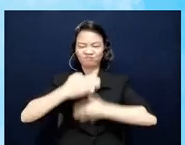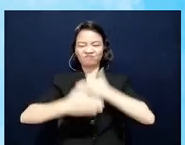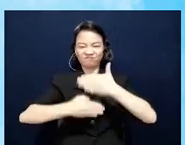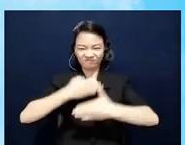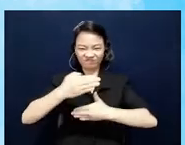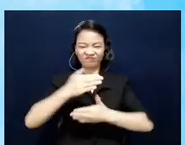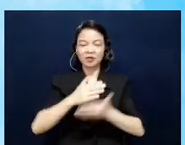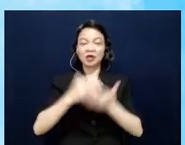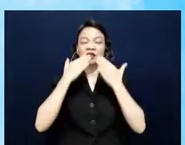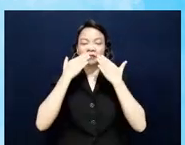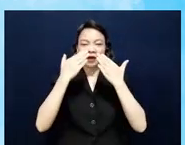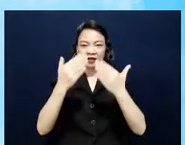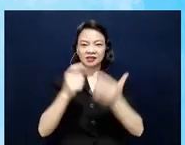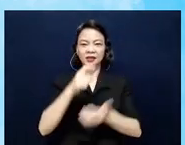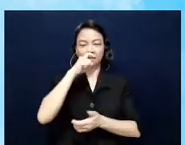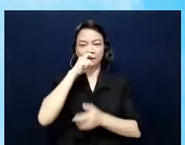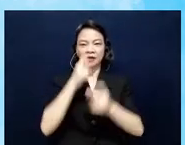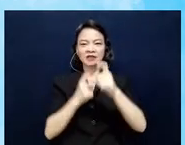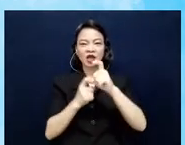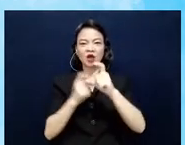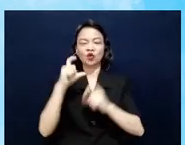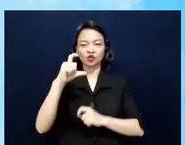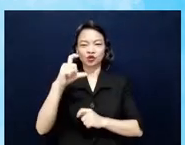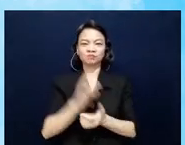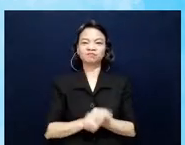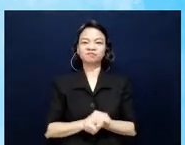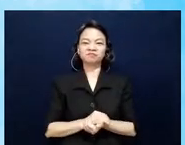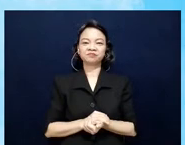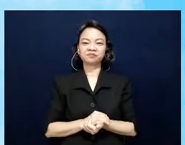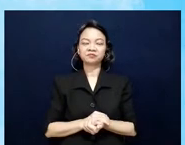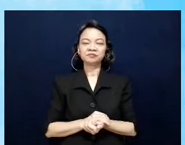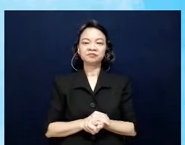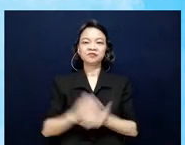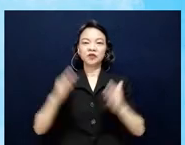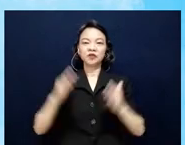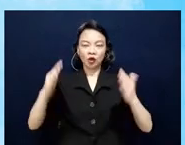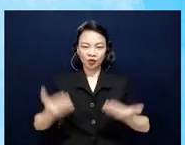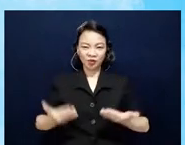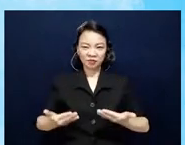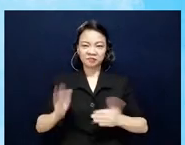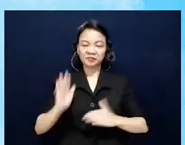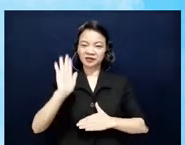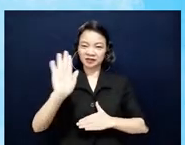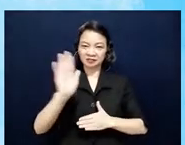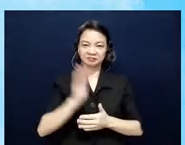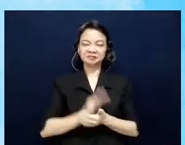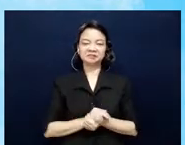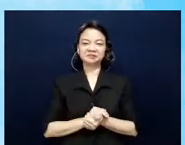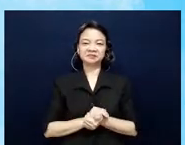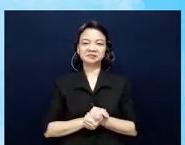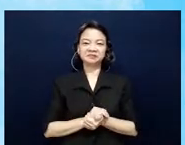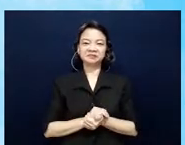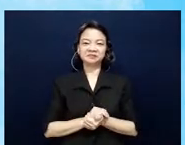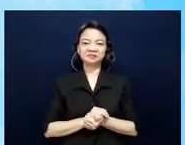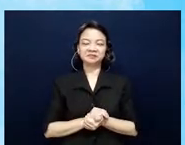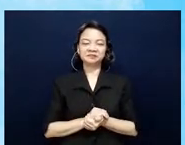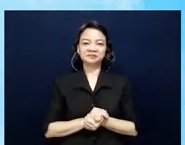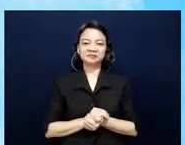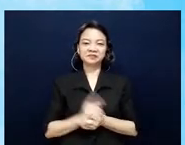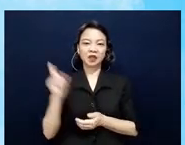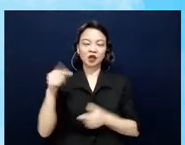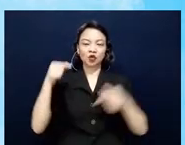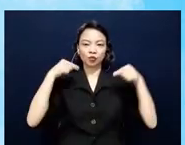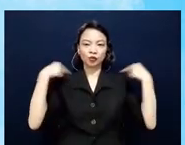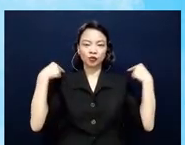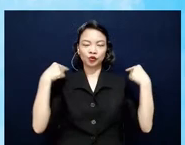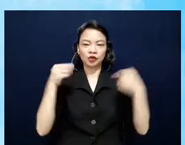Sewon sudah menyampaikan sambutannya. Sambutan berikutnya, sahabat YHP, kita akan lanjutkan dari Gubernur DKI Jakarta yang dalam